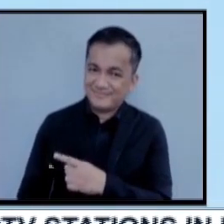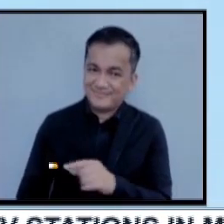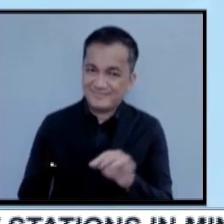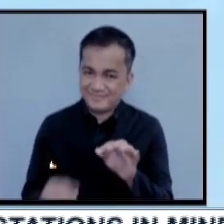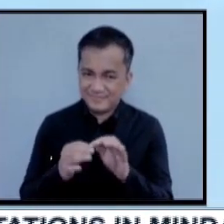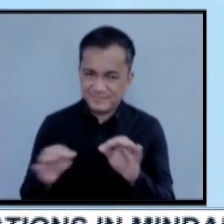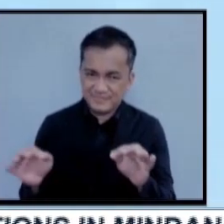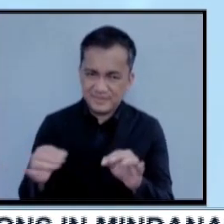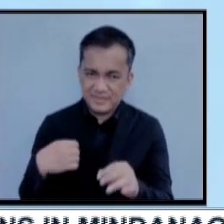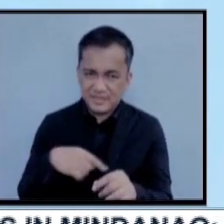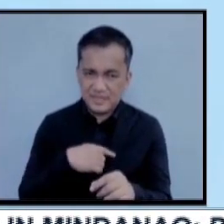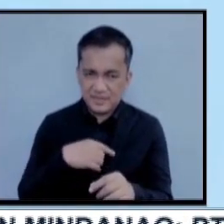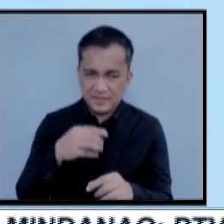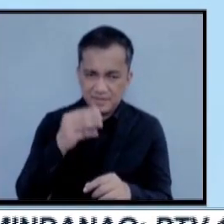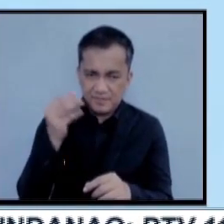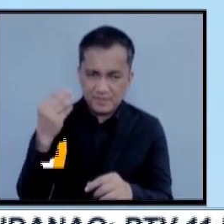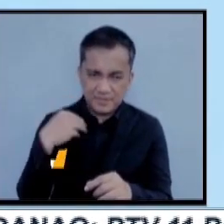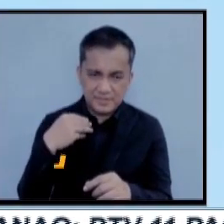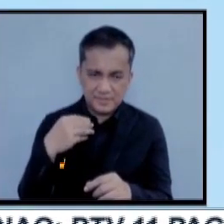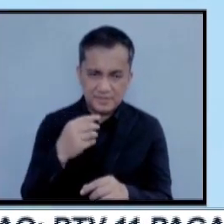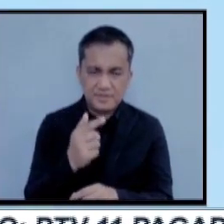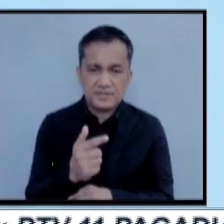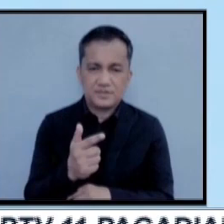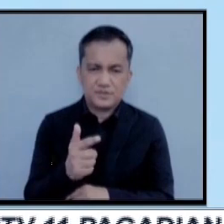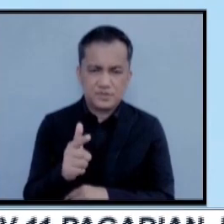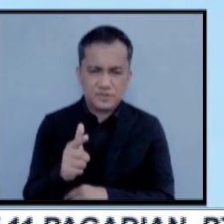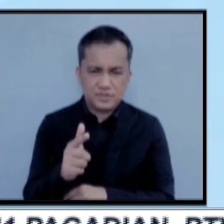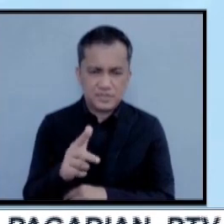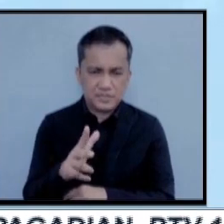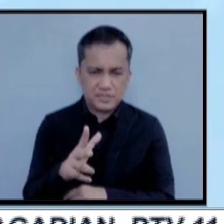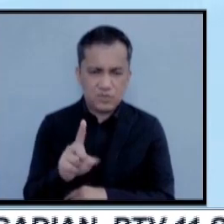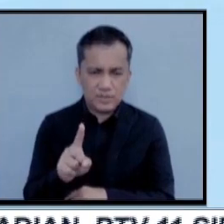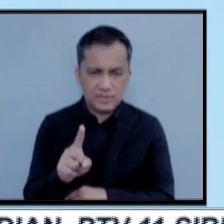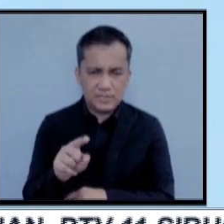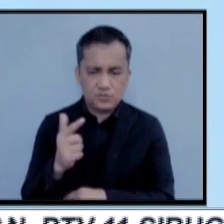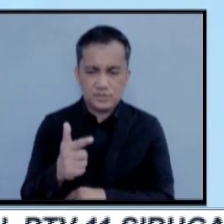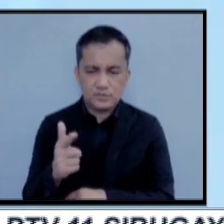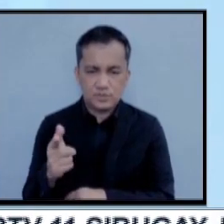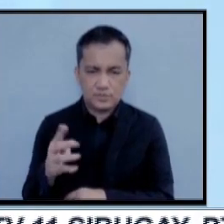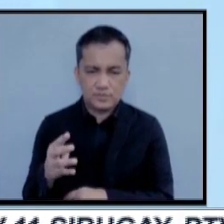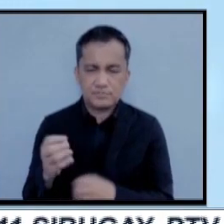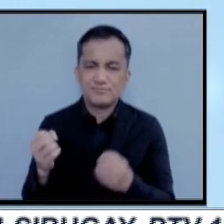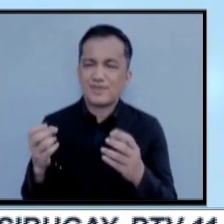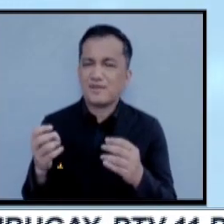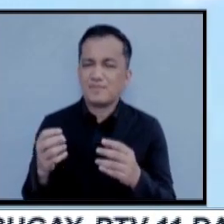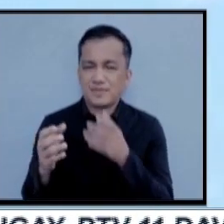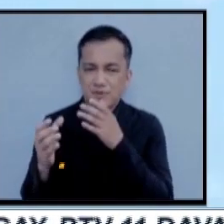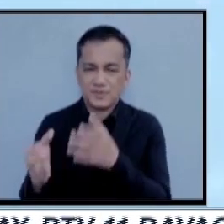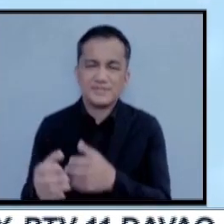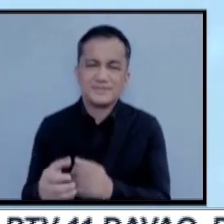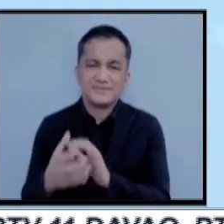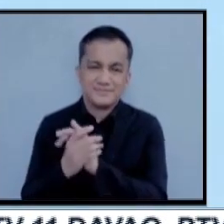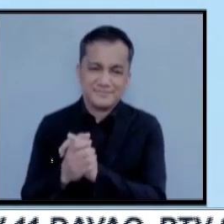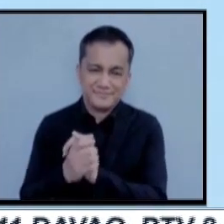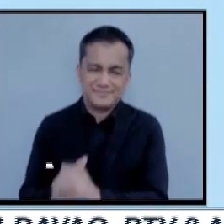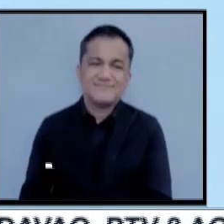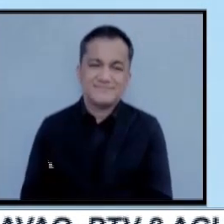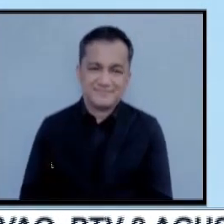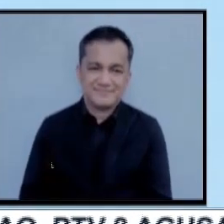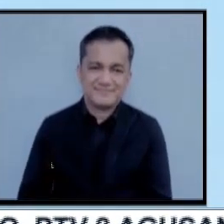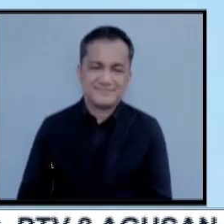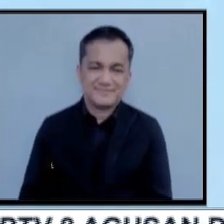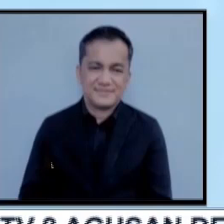Maria, May 31, 2024. Ang nasabing post ay umani ng sari-saring komento at congratulatory message mula